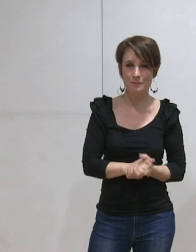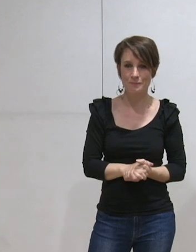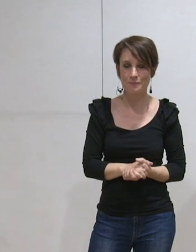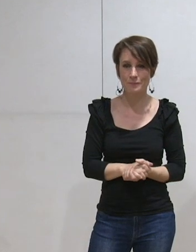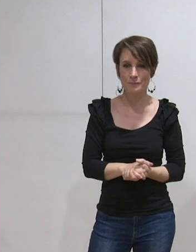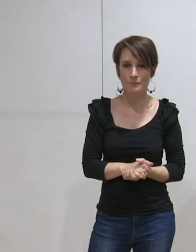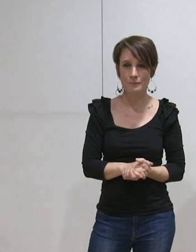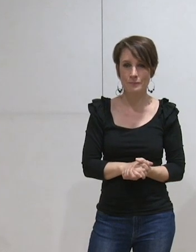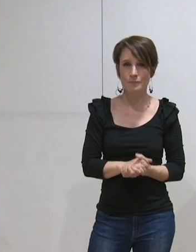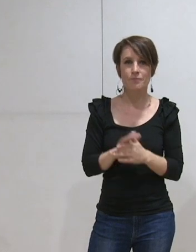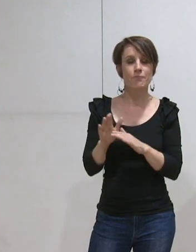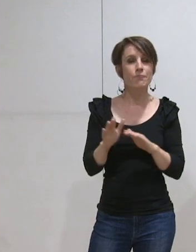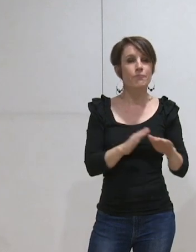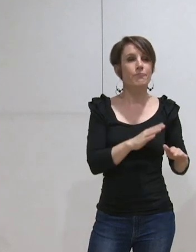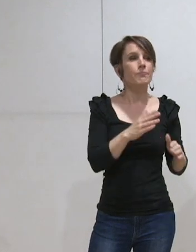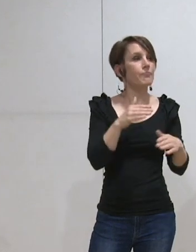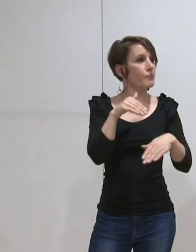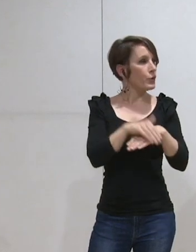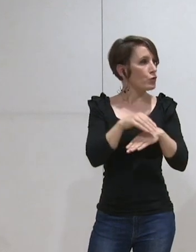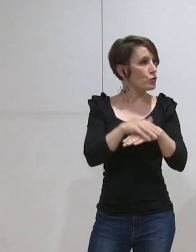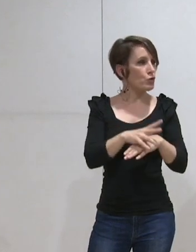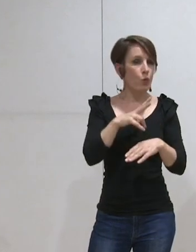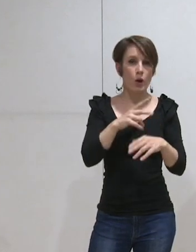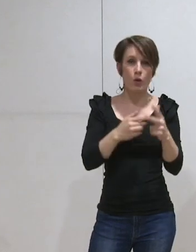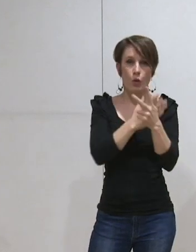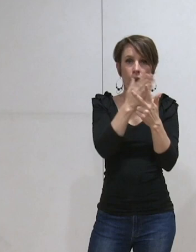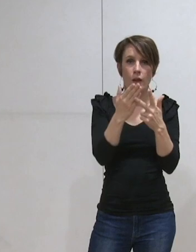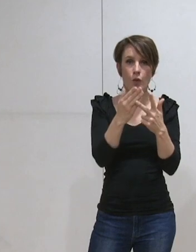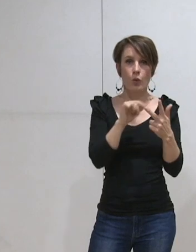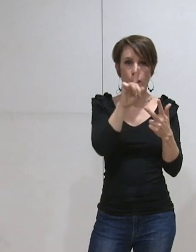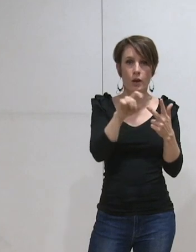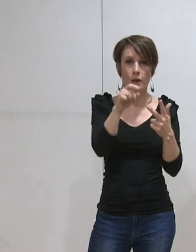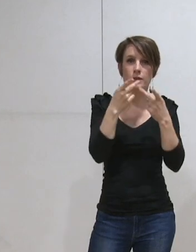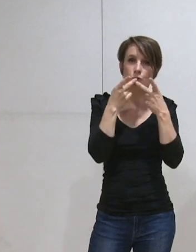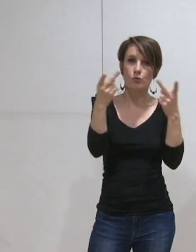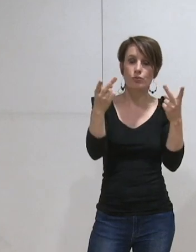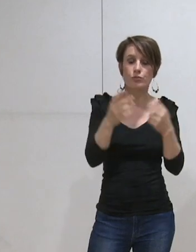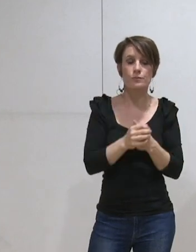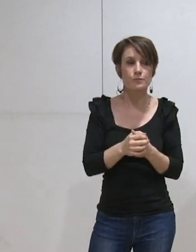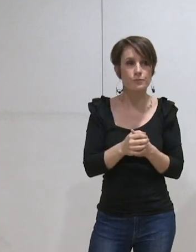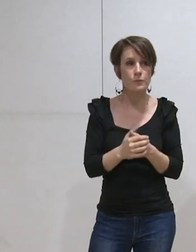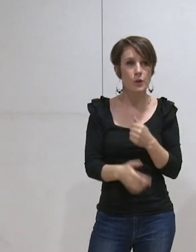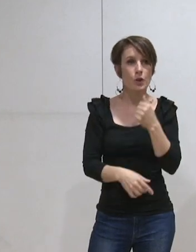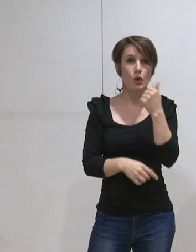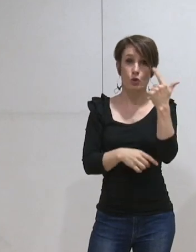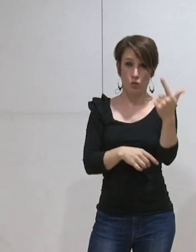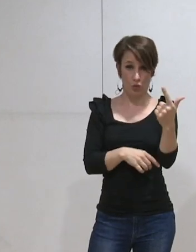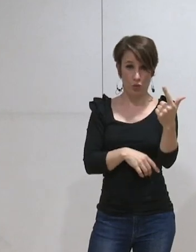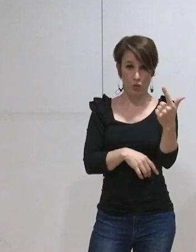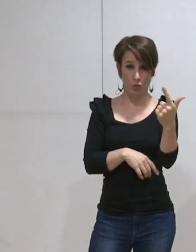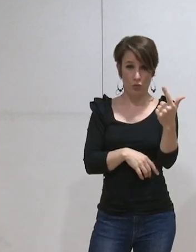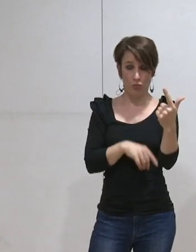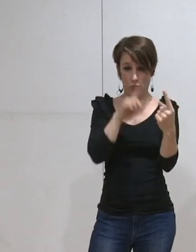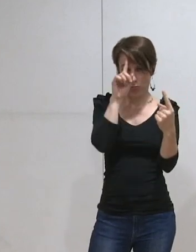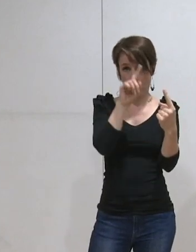avons trois questions orales dont deux euh concernant les